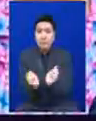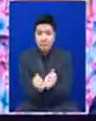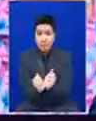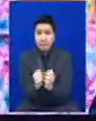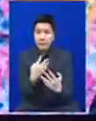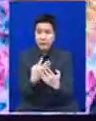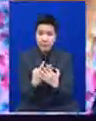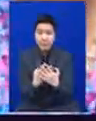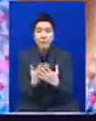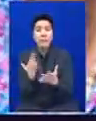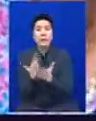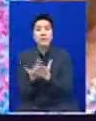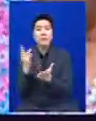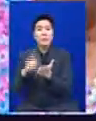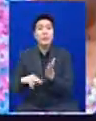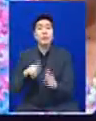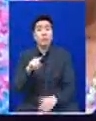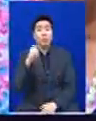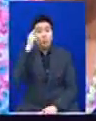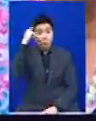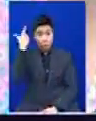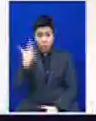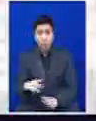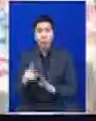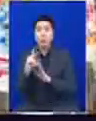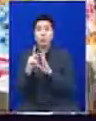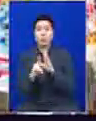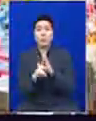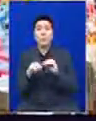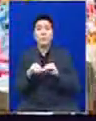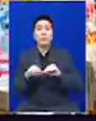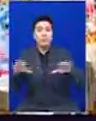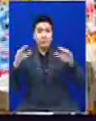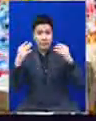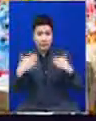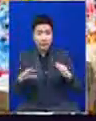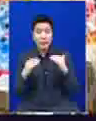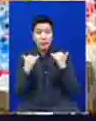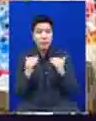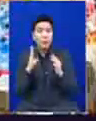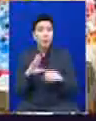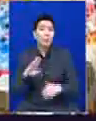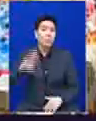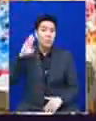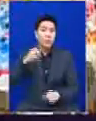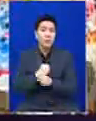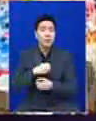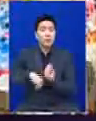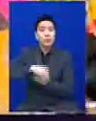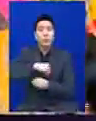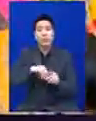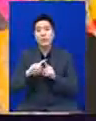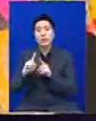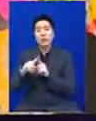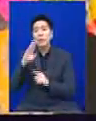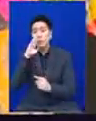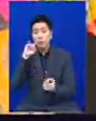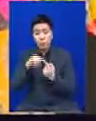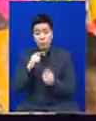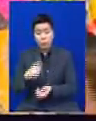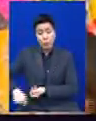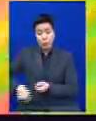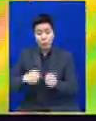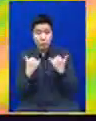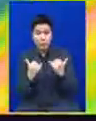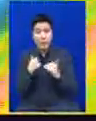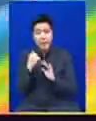อะไรเนี่ยซึ่งทุกท่านทราบในเชิงข้อกฎหมายอยู่แล้ว สำหรับผู้ประกอบการธุรกิจรายใดหากอาศัยช่วงเทศกาลสงกร